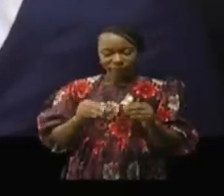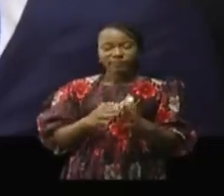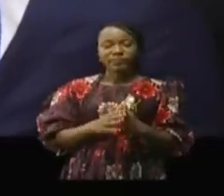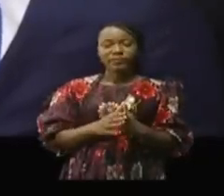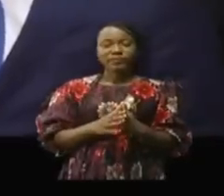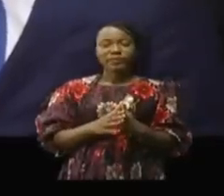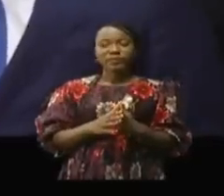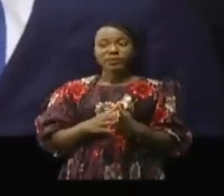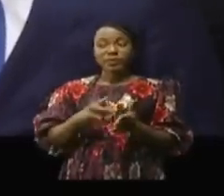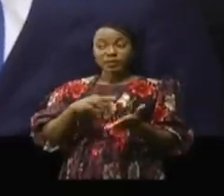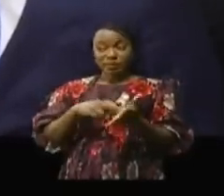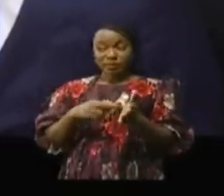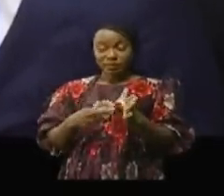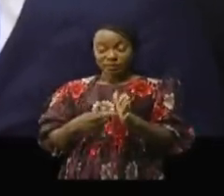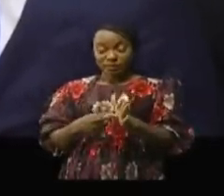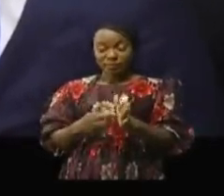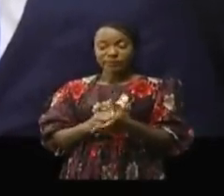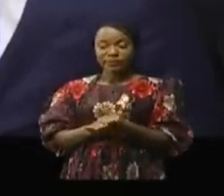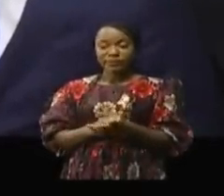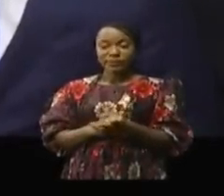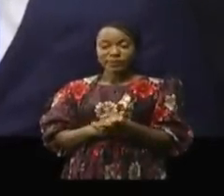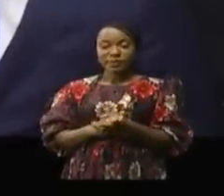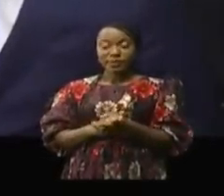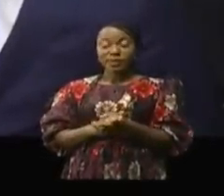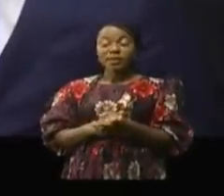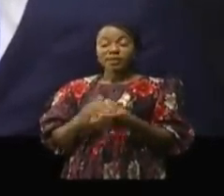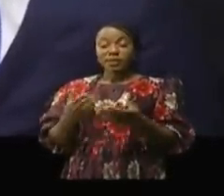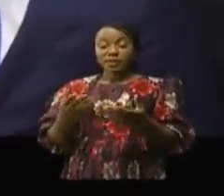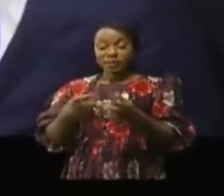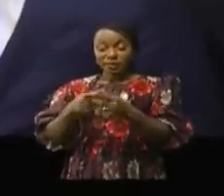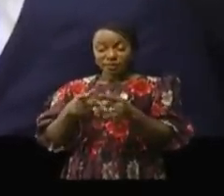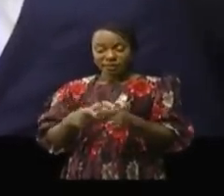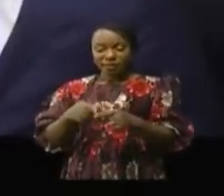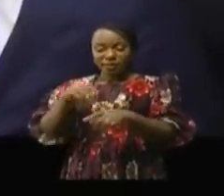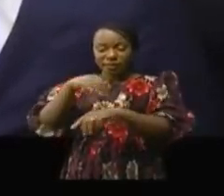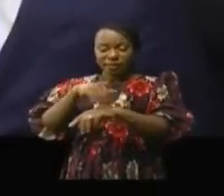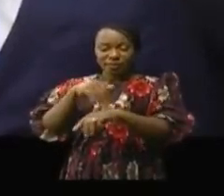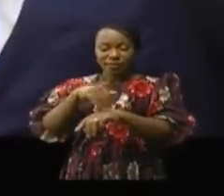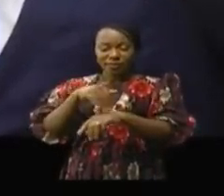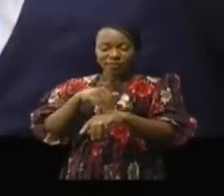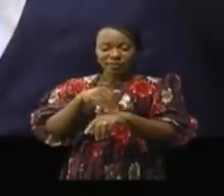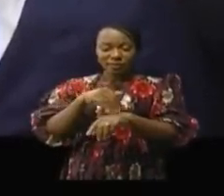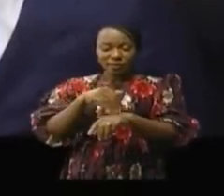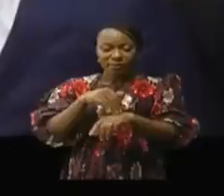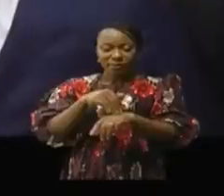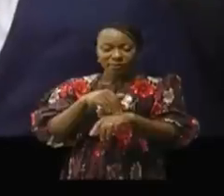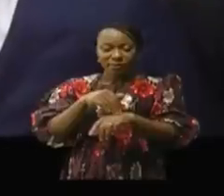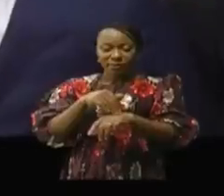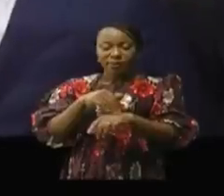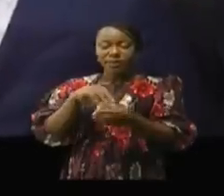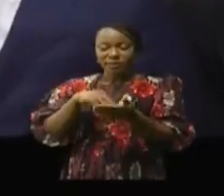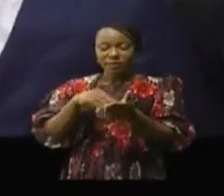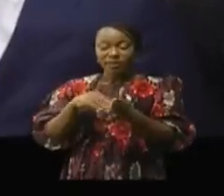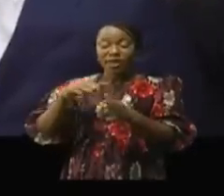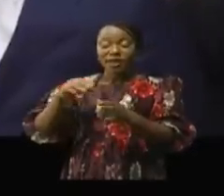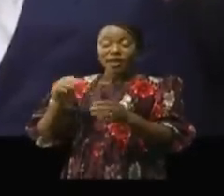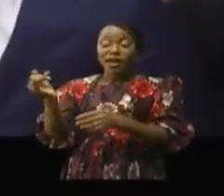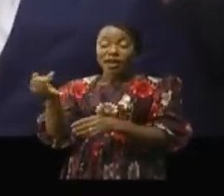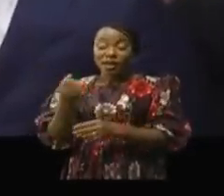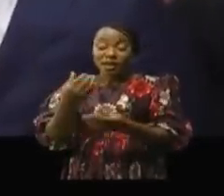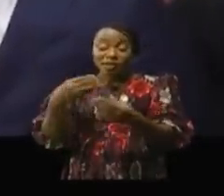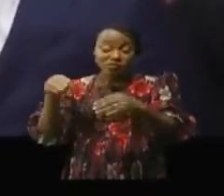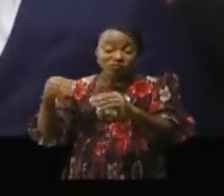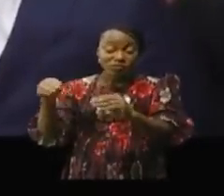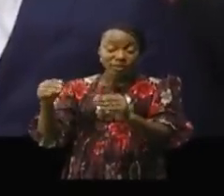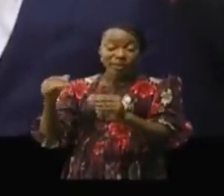l'échange continental. Et cette intégration, cette économie intégrée, doit d'abord commencer au niveau national dans chaque pays, mais aussi au niveau